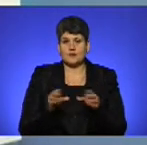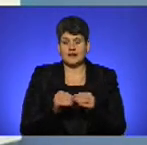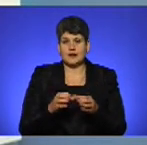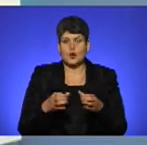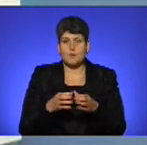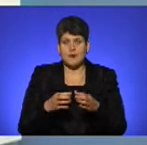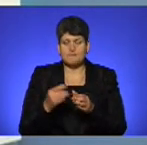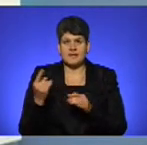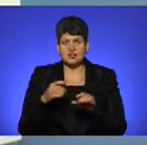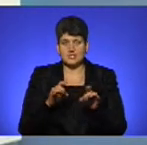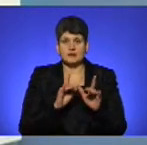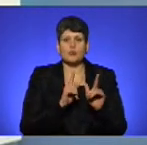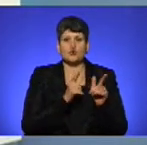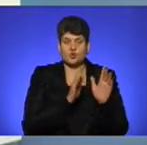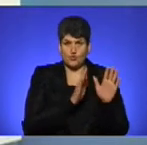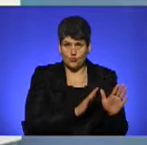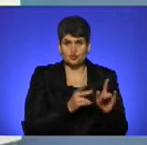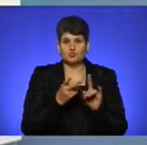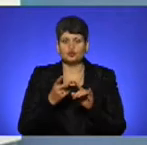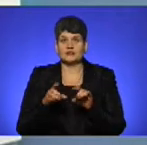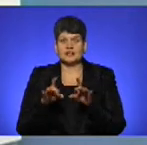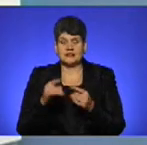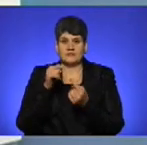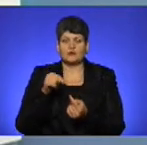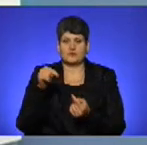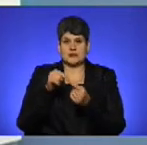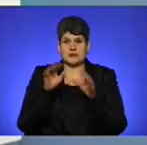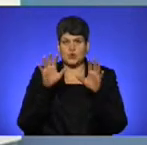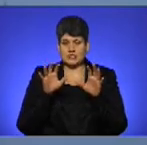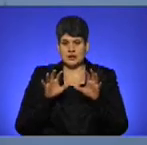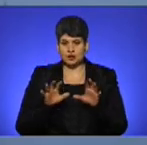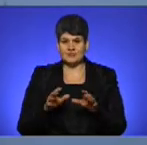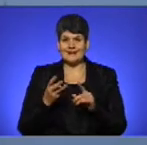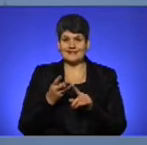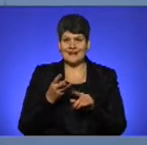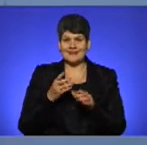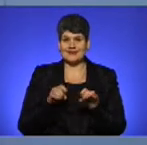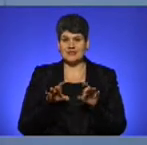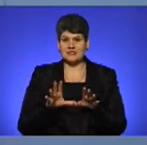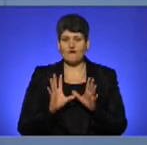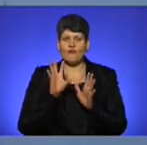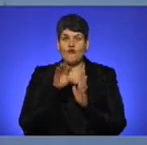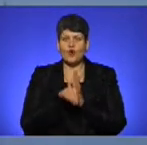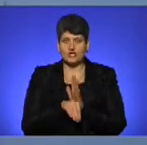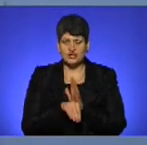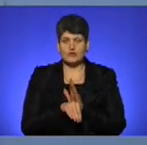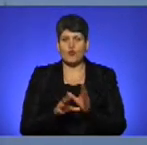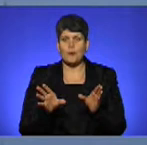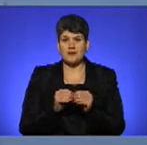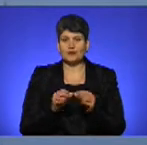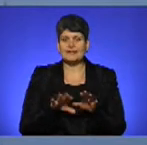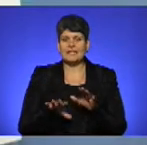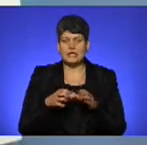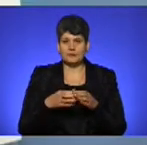тобто перше рішення про згоду, друге рішення на відповідність Конституції, третє рішення затвердження і фактично входження в об'єднану територіальну громаду. Тобто якщо